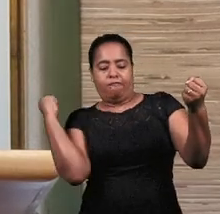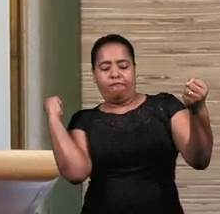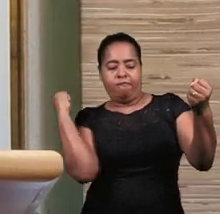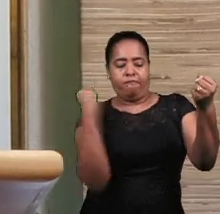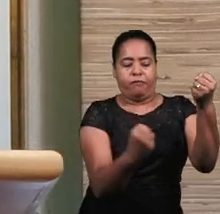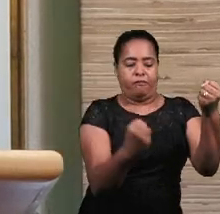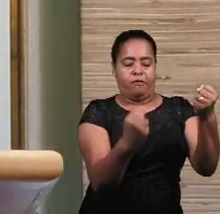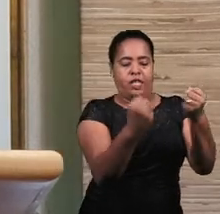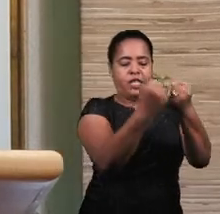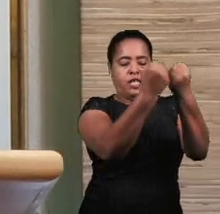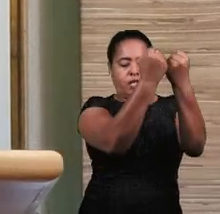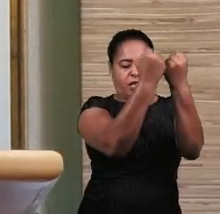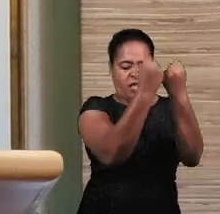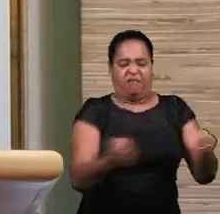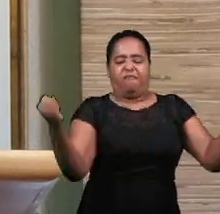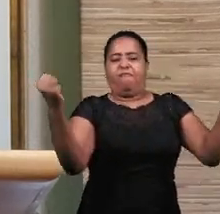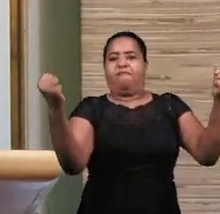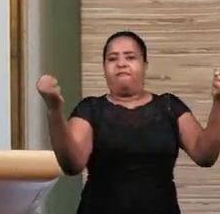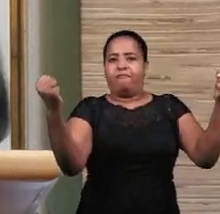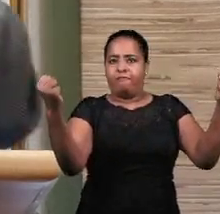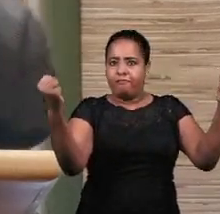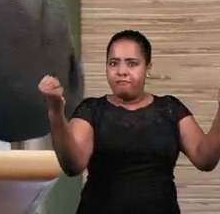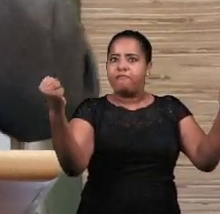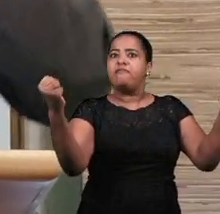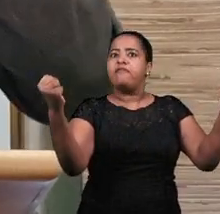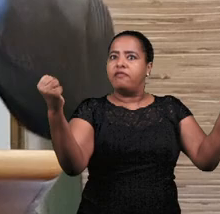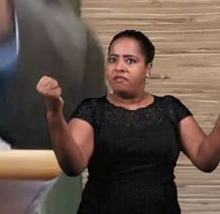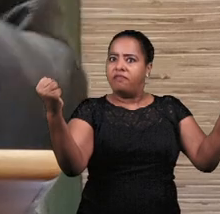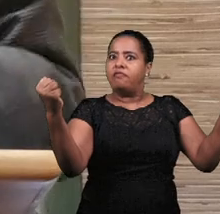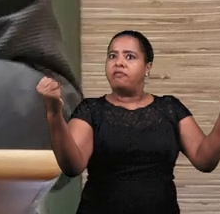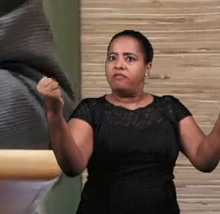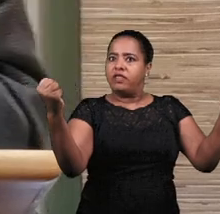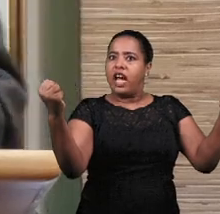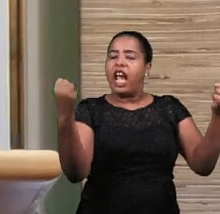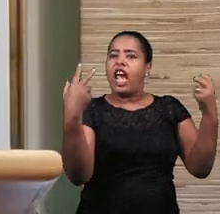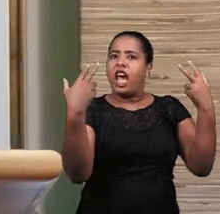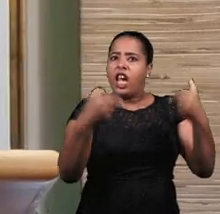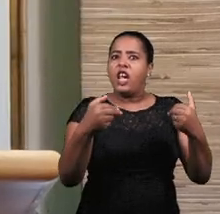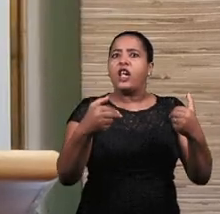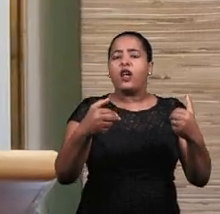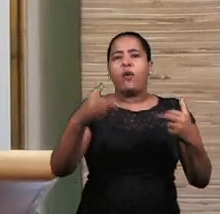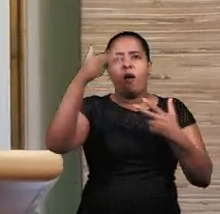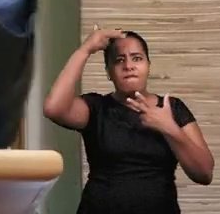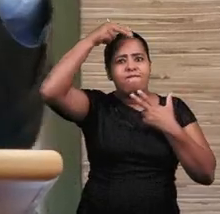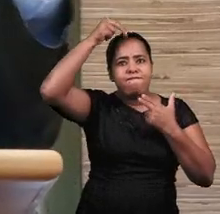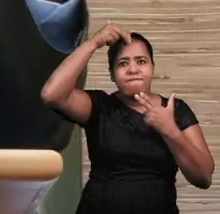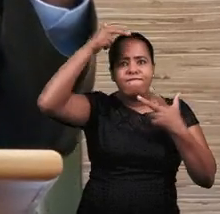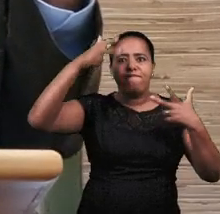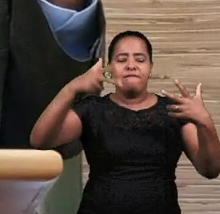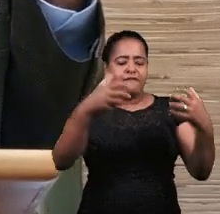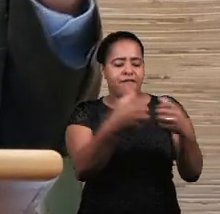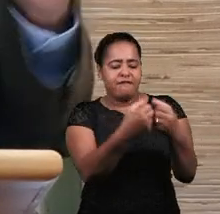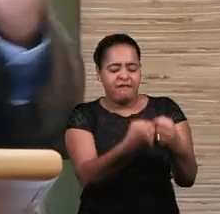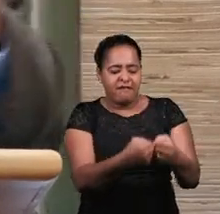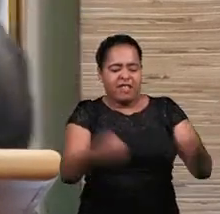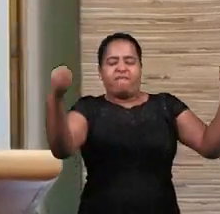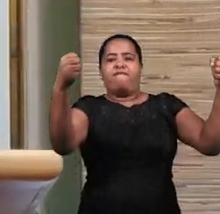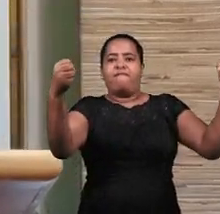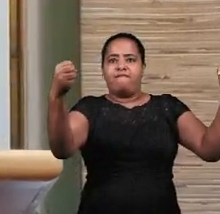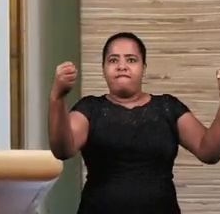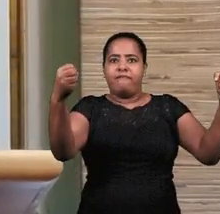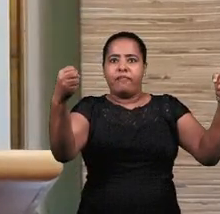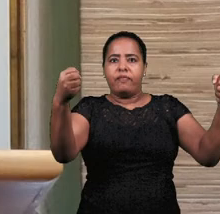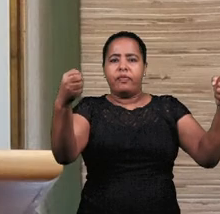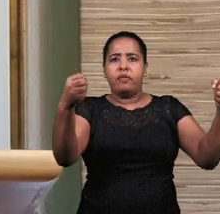haut en bas, comme s'il était en train de déchirer un chevreuil. Donc il est parti et après